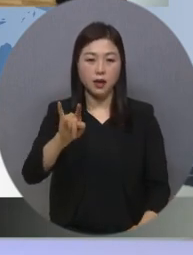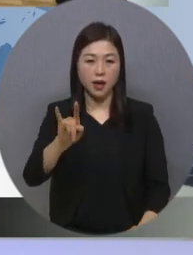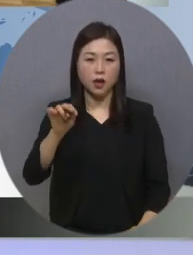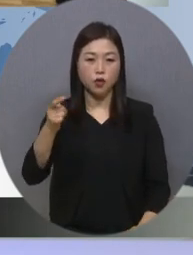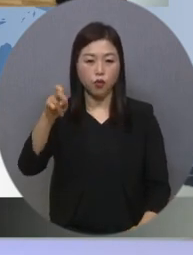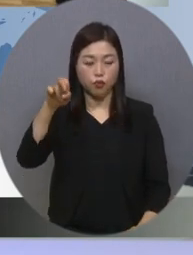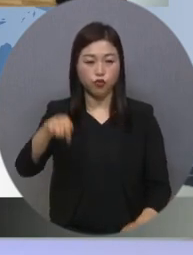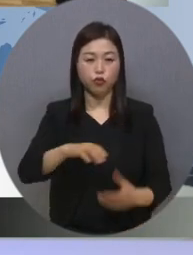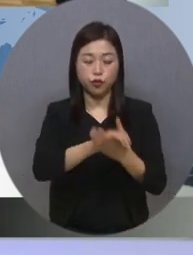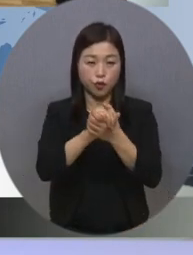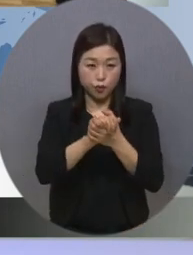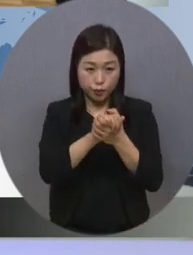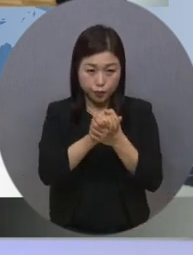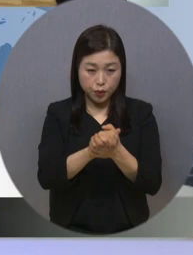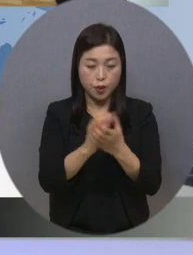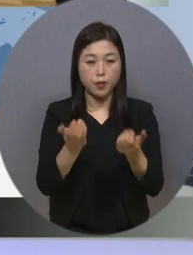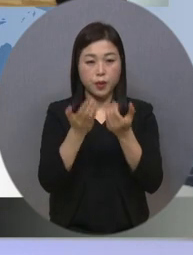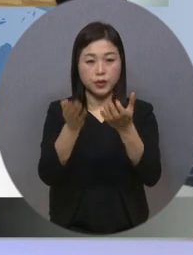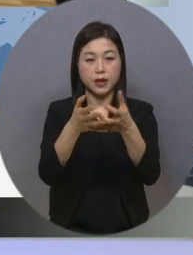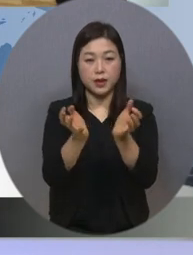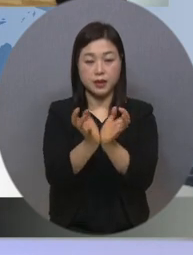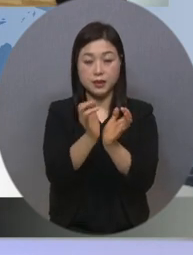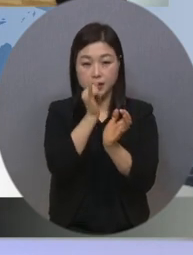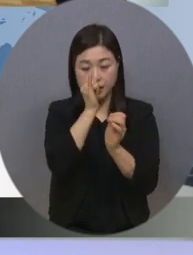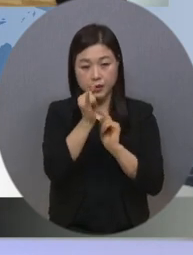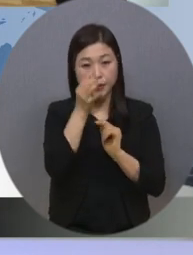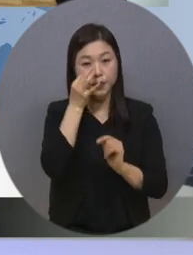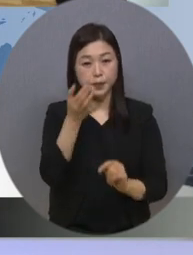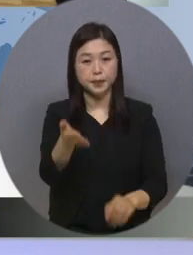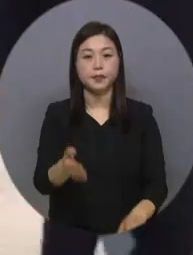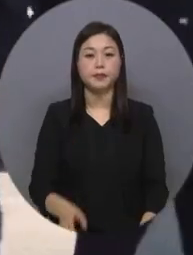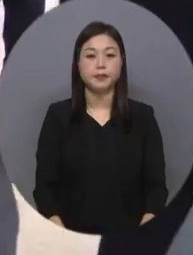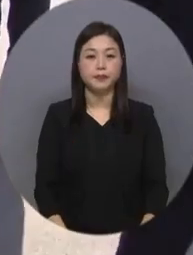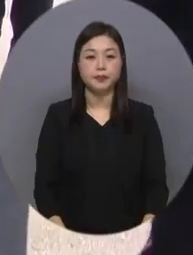가득했던 봉사 현장에 황영재 기자가 다녀왔습니다